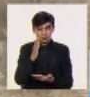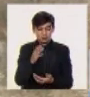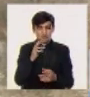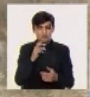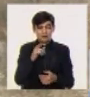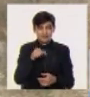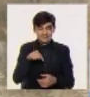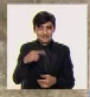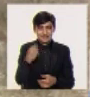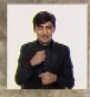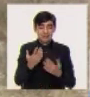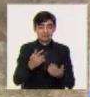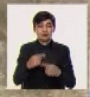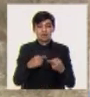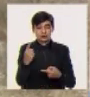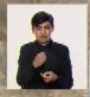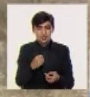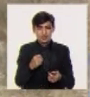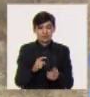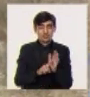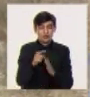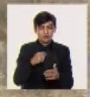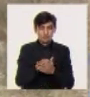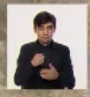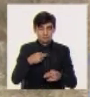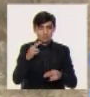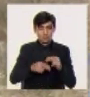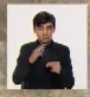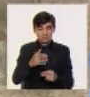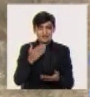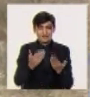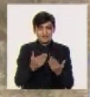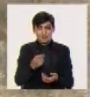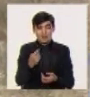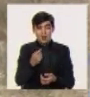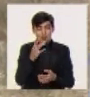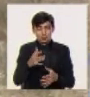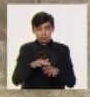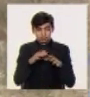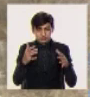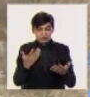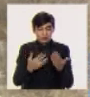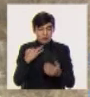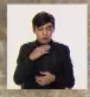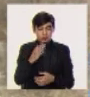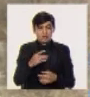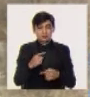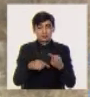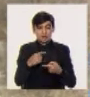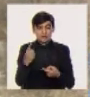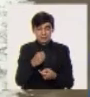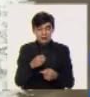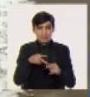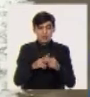Осы апта, ендік аптаның басына дейін оны бітіреміз. Егер де оның несі аз болса, егер де көп болса, ол ендік аптаның ортасына дейін